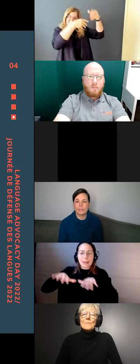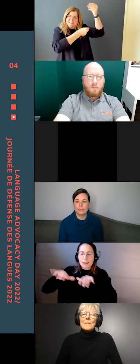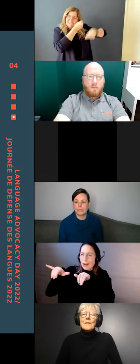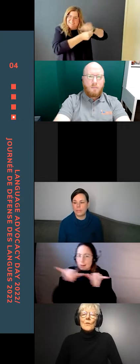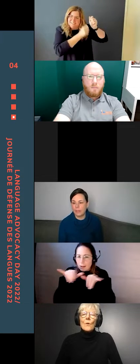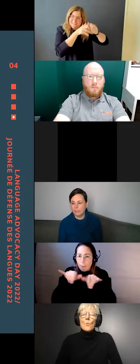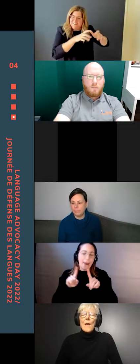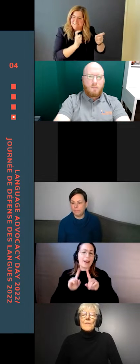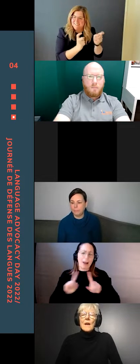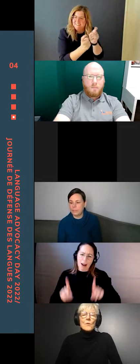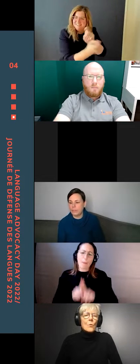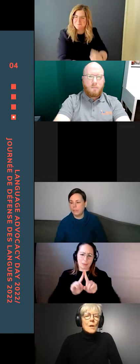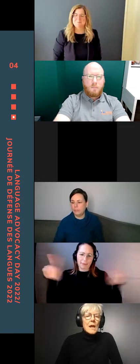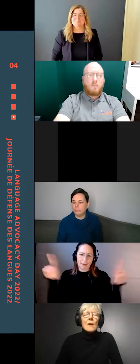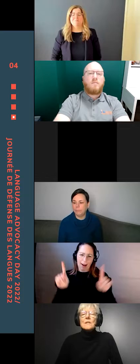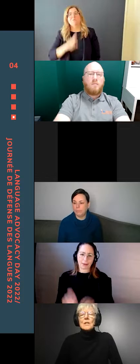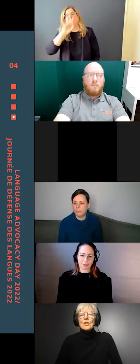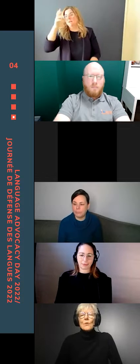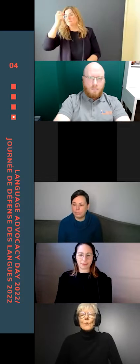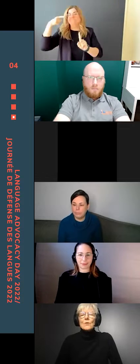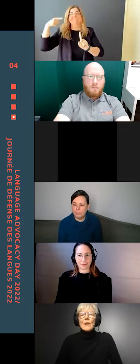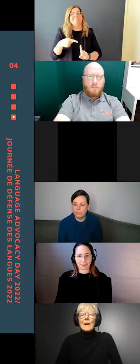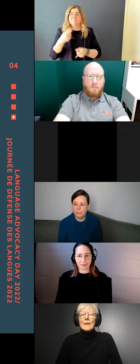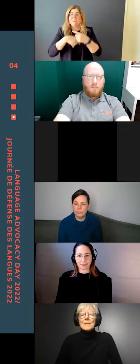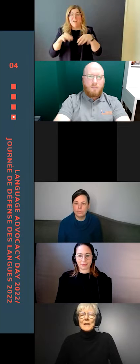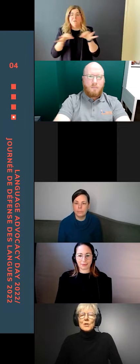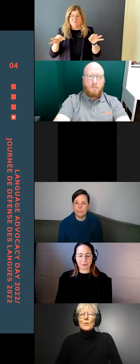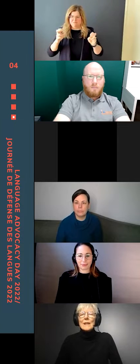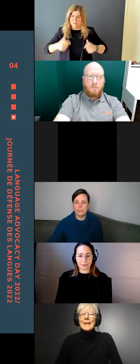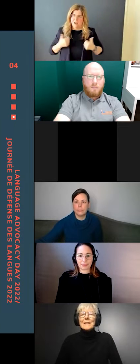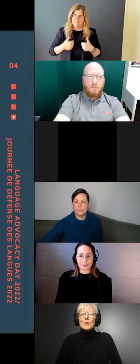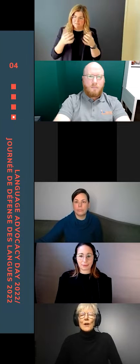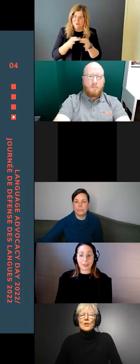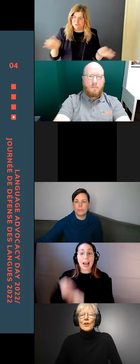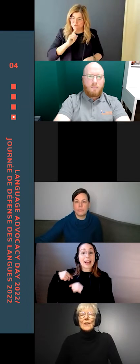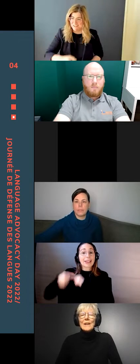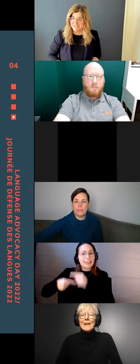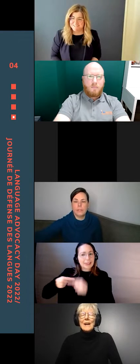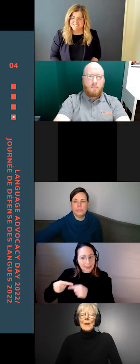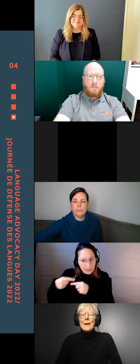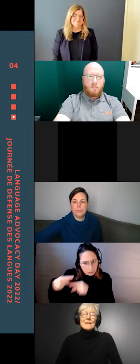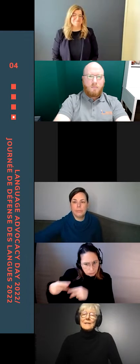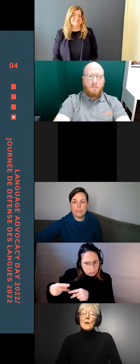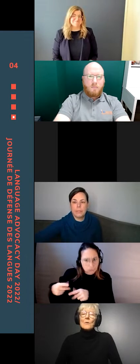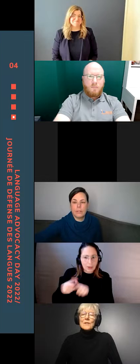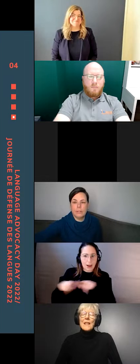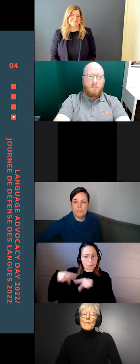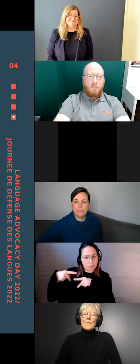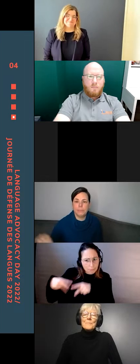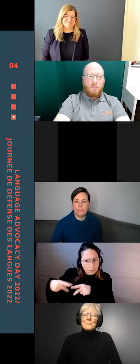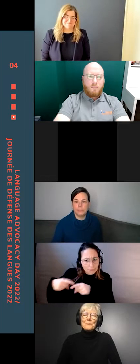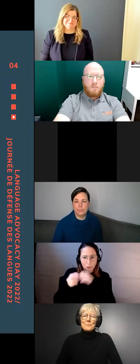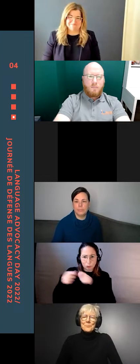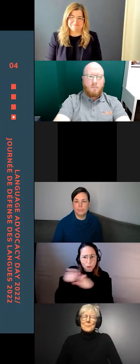pays ont des racines similaires, mais ils sont différentes. Donc, ils ont leur propre héritage, ils